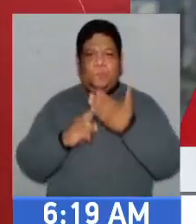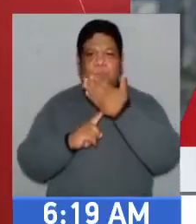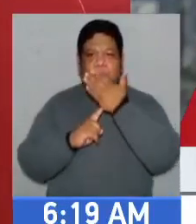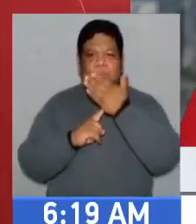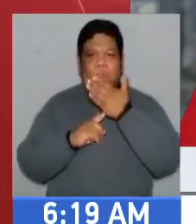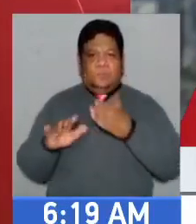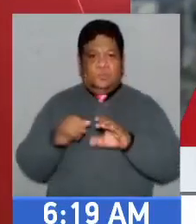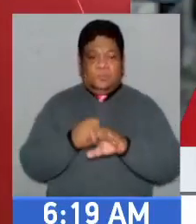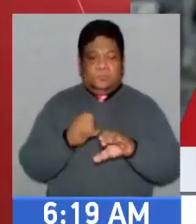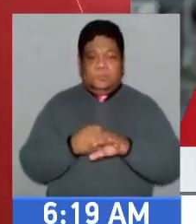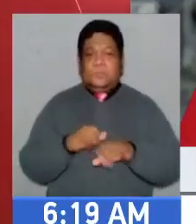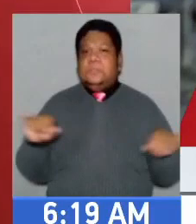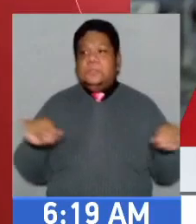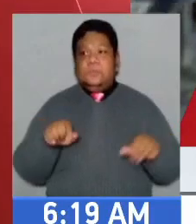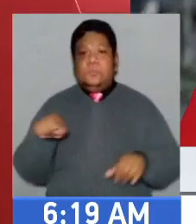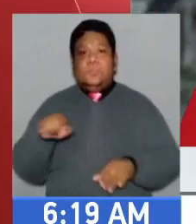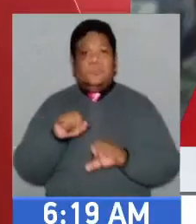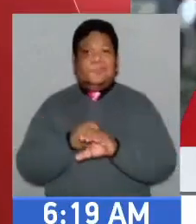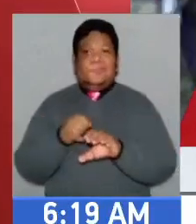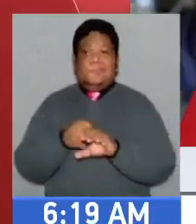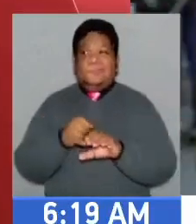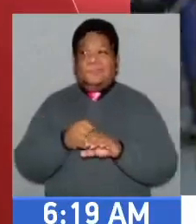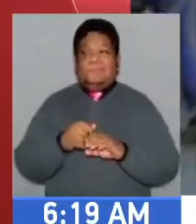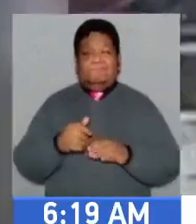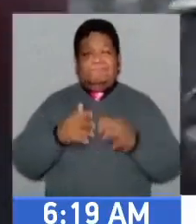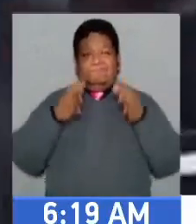na piniling bumiyahe.